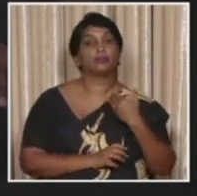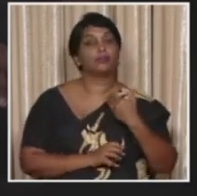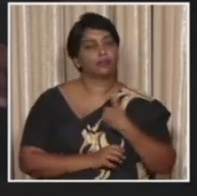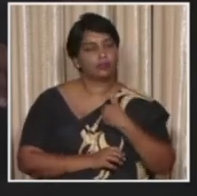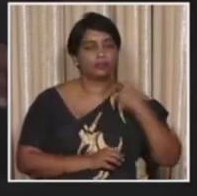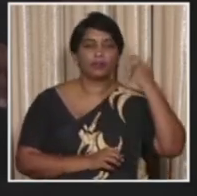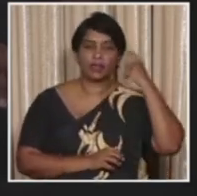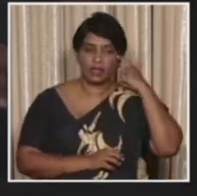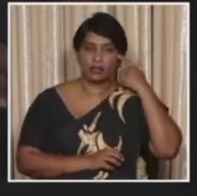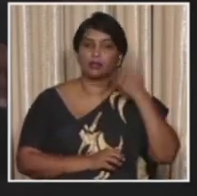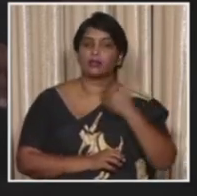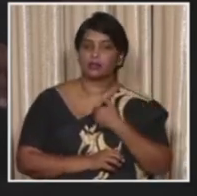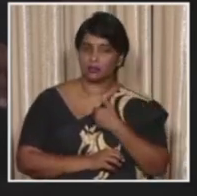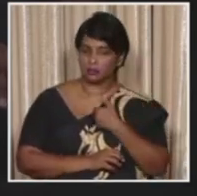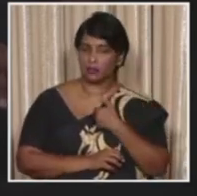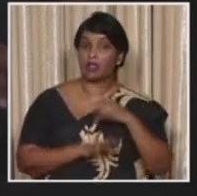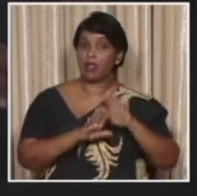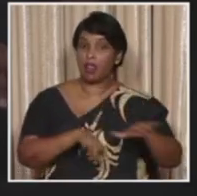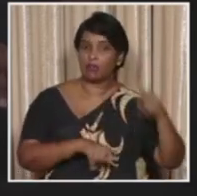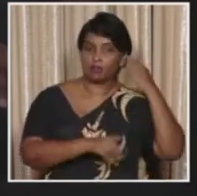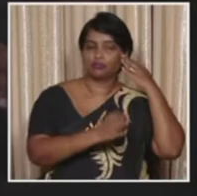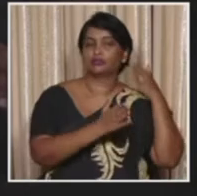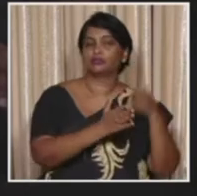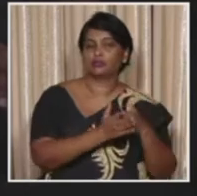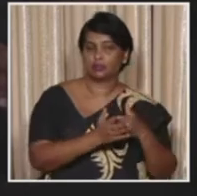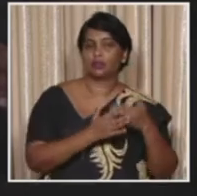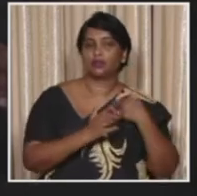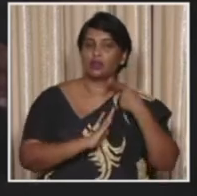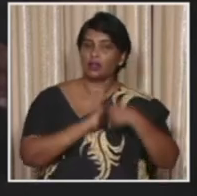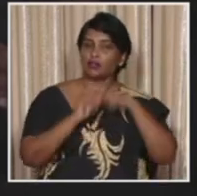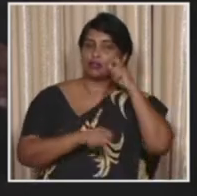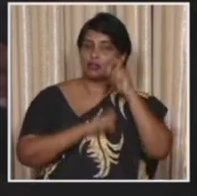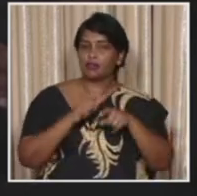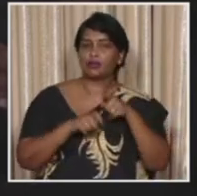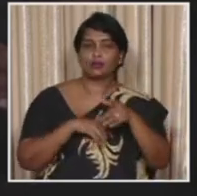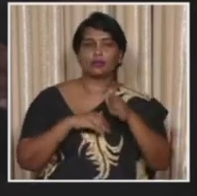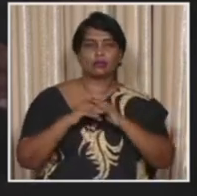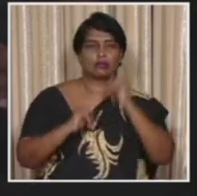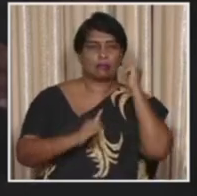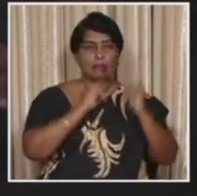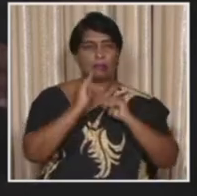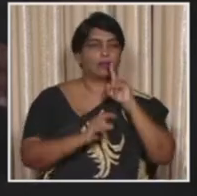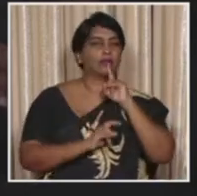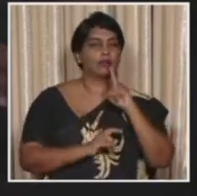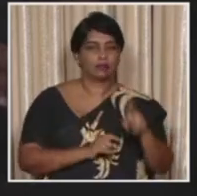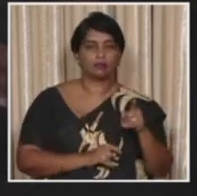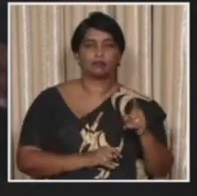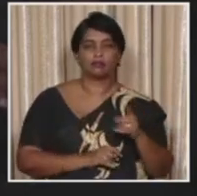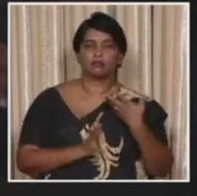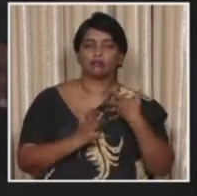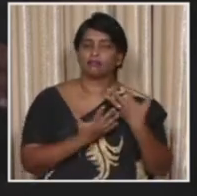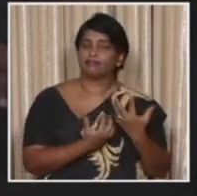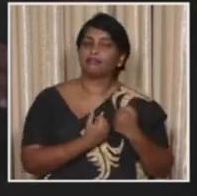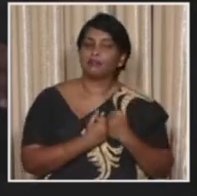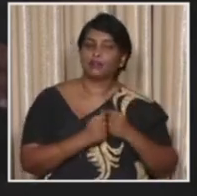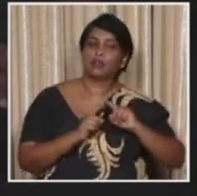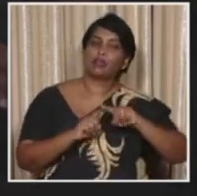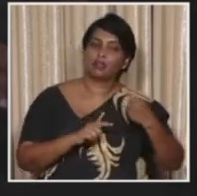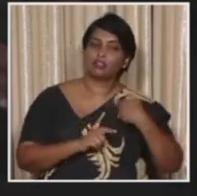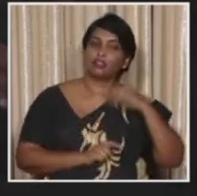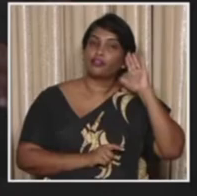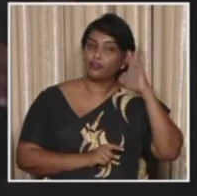na. Mama maka daru agak na hitala. Melati janata kami kerana sahaja. Ika betul ke mudah ganat. Anit tak khususnya